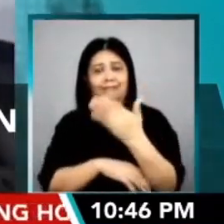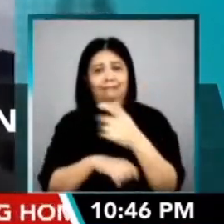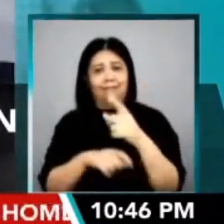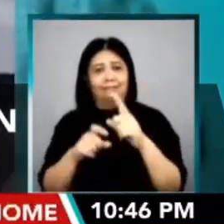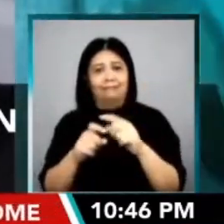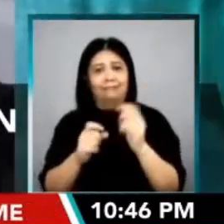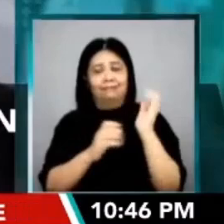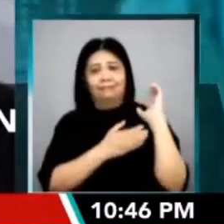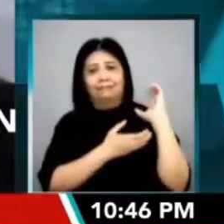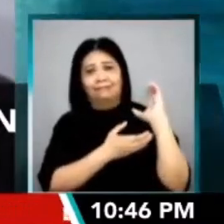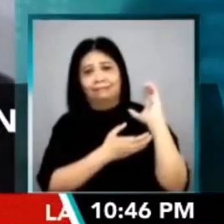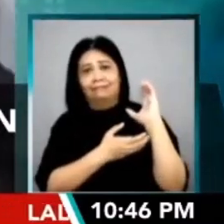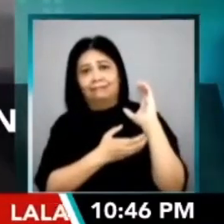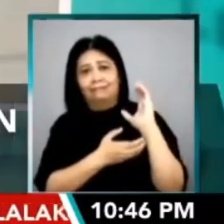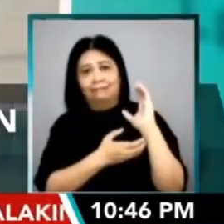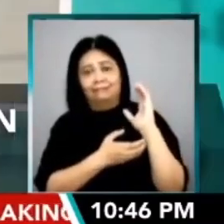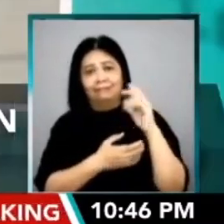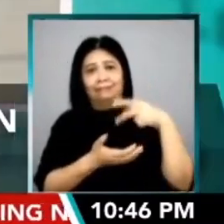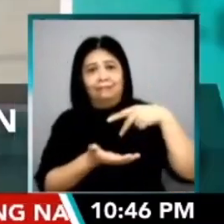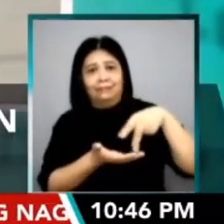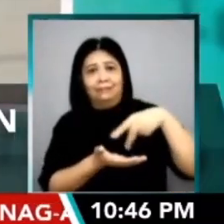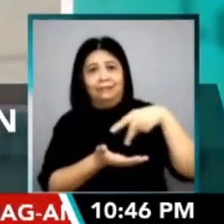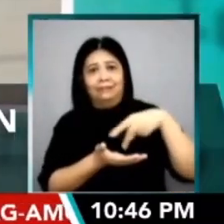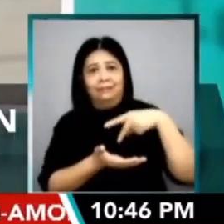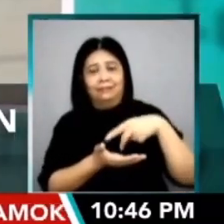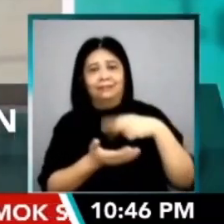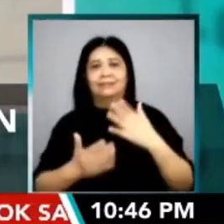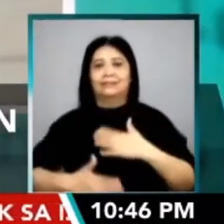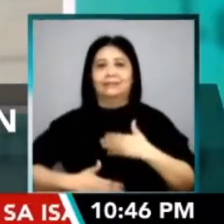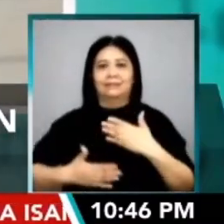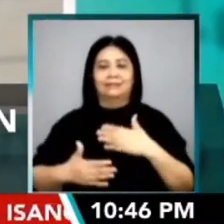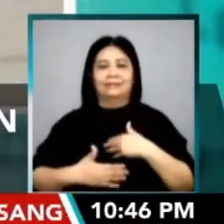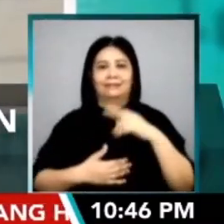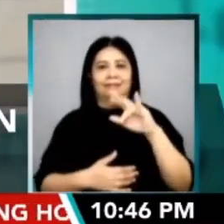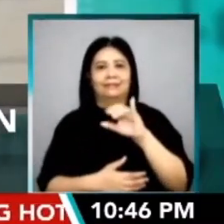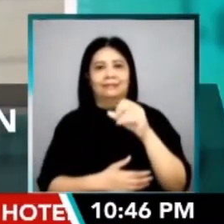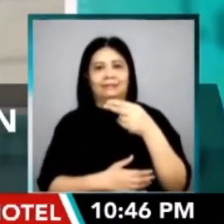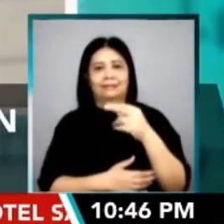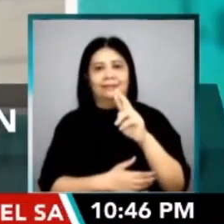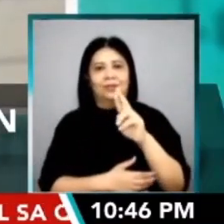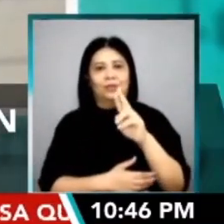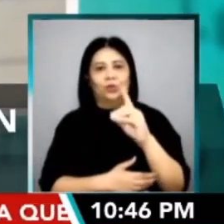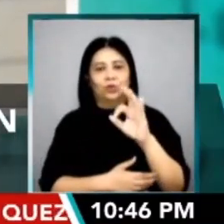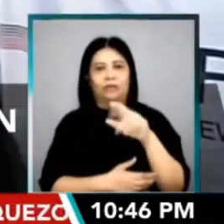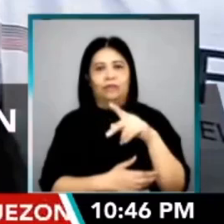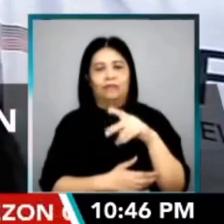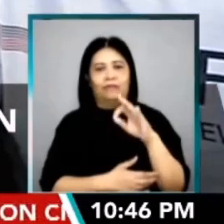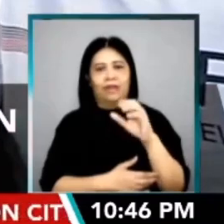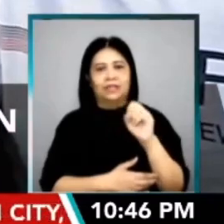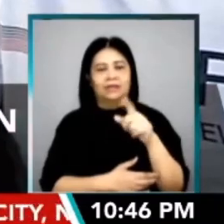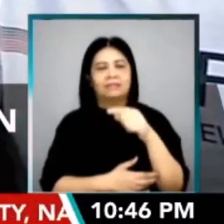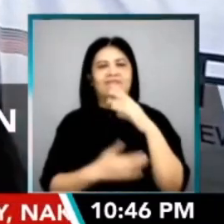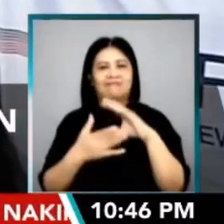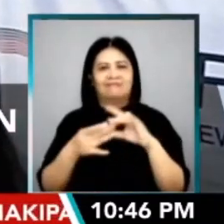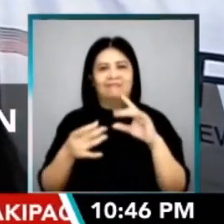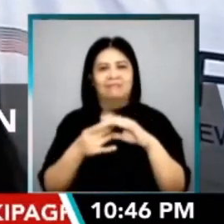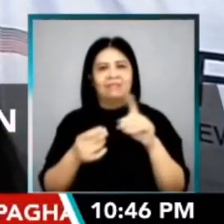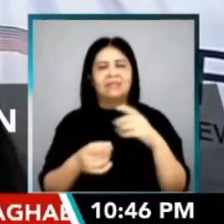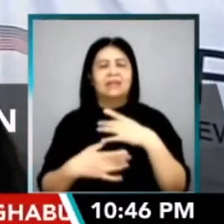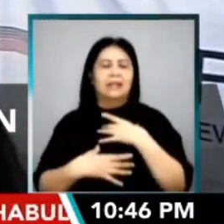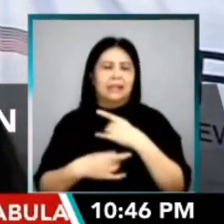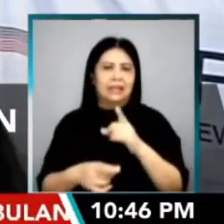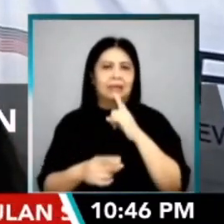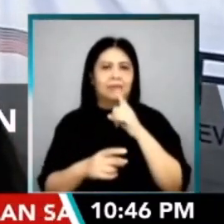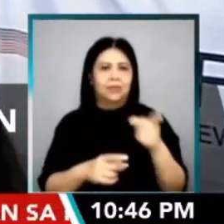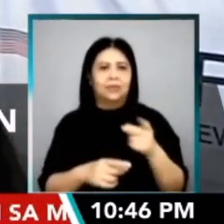kabaong, umiindak pa. Ito ang masayang libing ni John Rudolph Pasha. Kwento ng ina ni John, hilig talaga ng kanyang anak